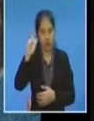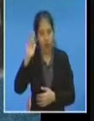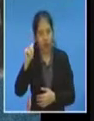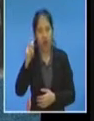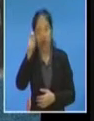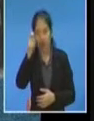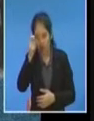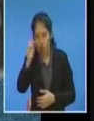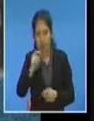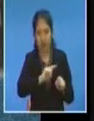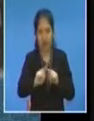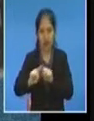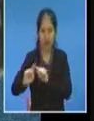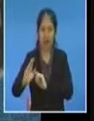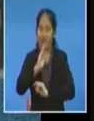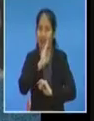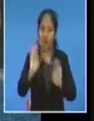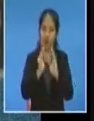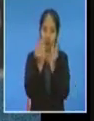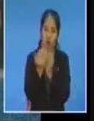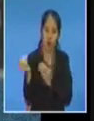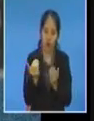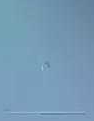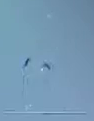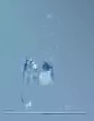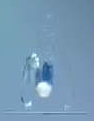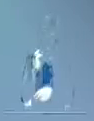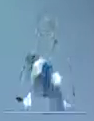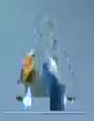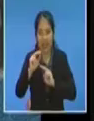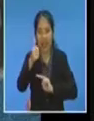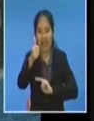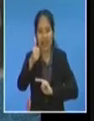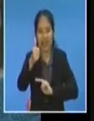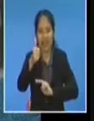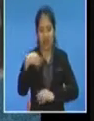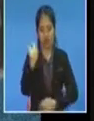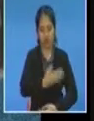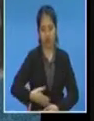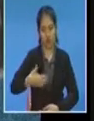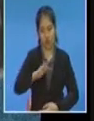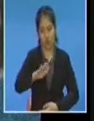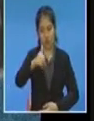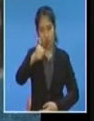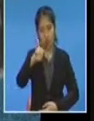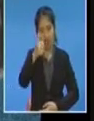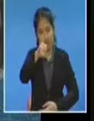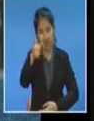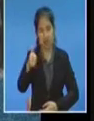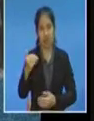พ่อแม่ดีมีสุขภาพดีมีฟิตออยล์อยู่แล้วมีอาหารเสริมอยู่แล้วแต่ลืมกินลูกคอยเตือน